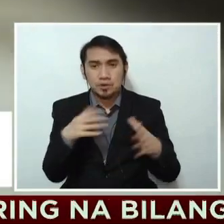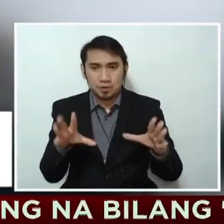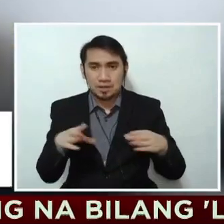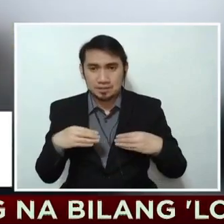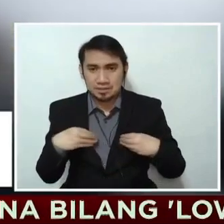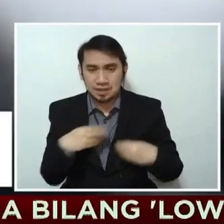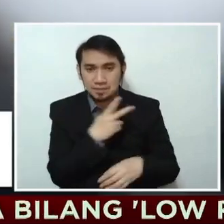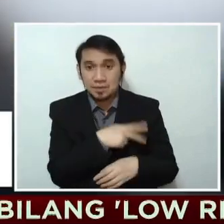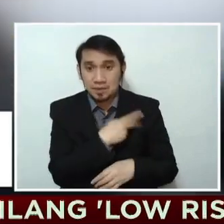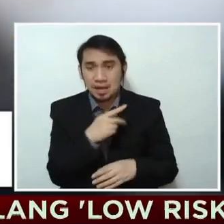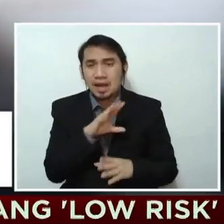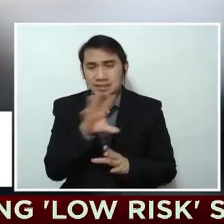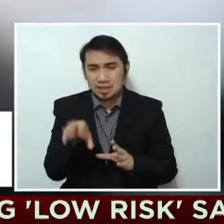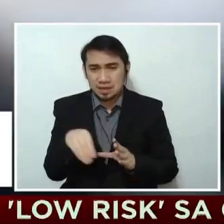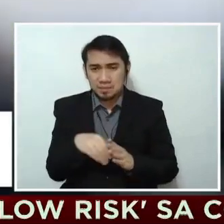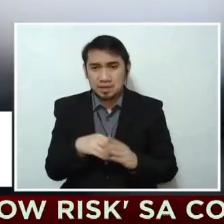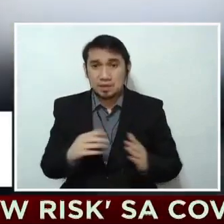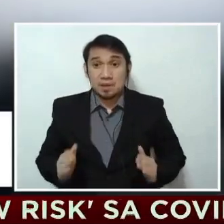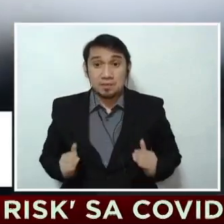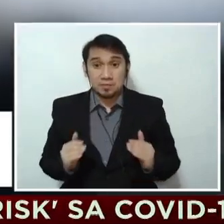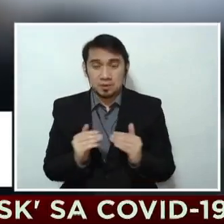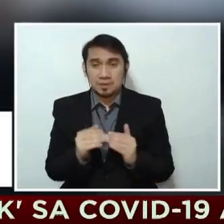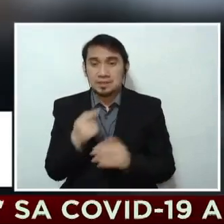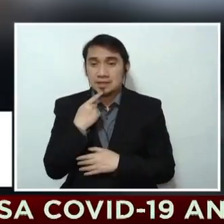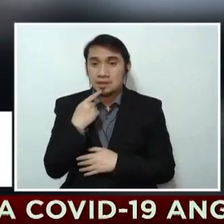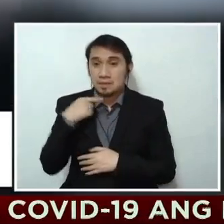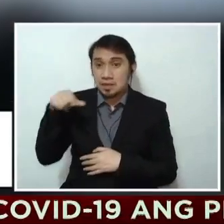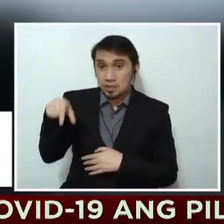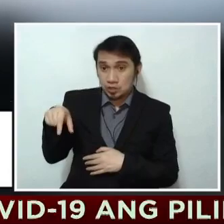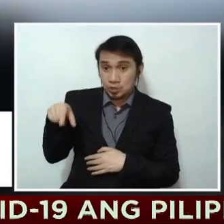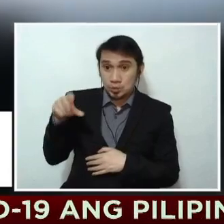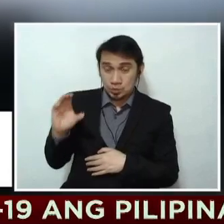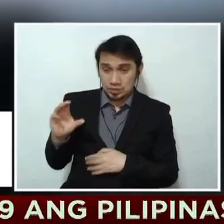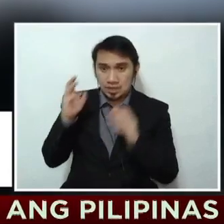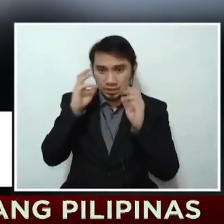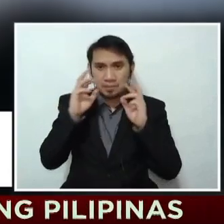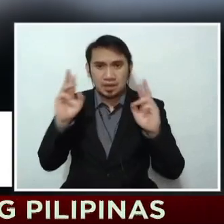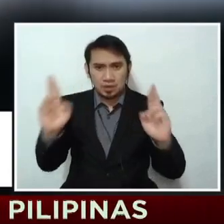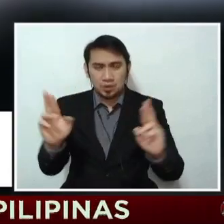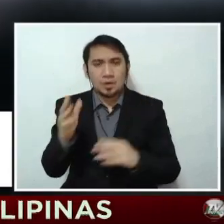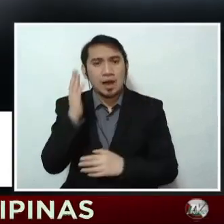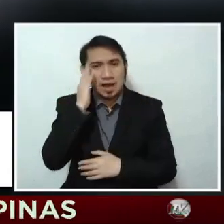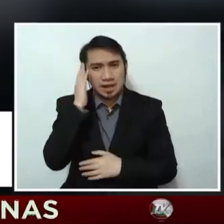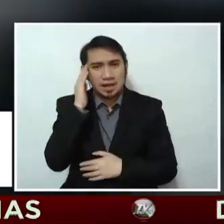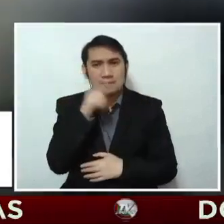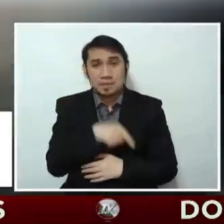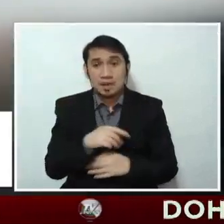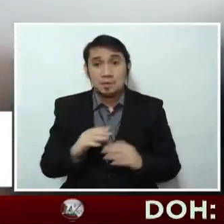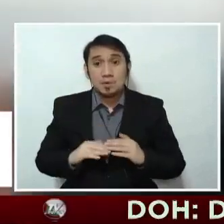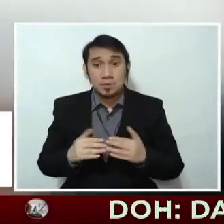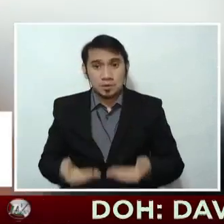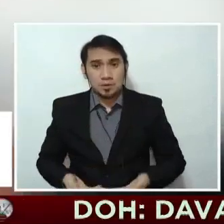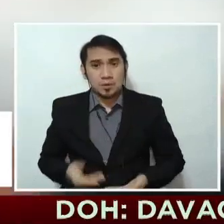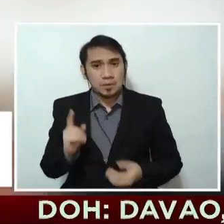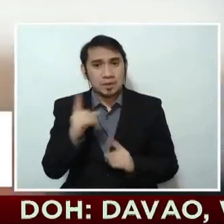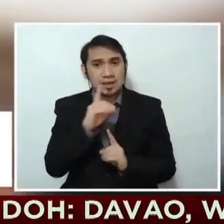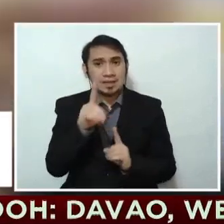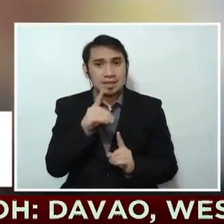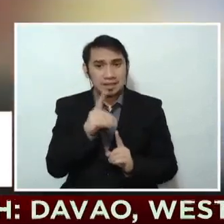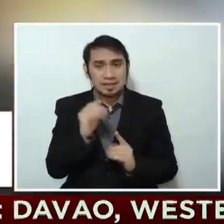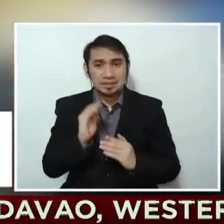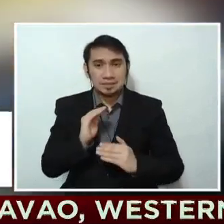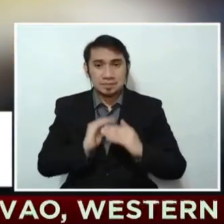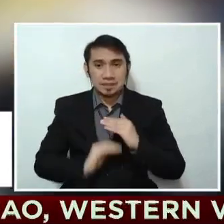kabilang na mga buntis. At ayon pa kay Quezon City Mayor Joy Belmonte, alam naman ng isang buntis ang petsa kung kailan siya